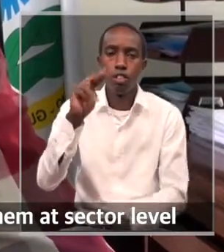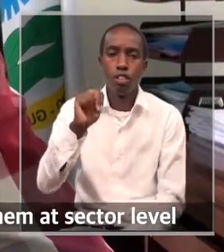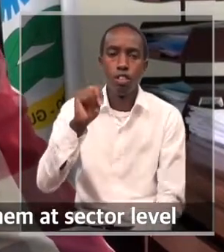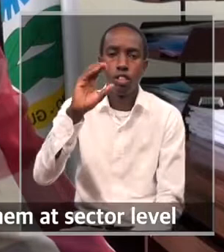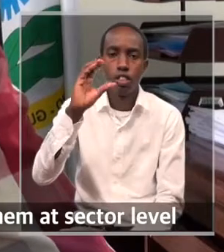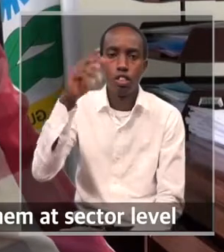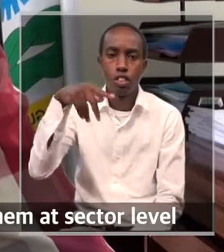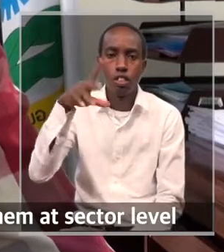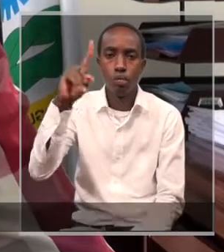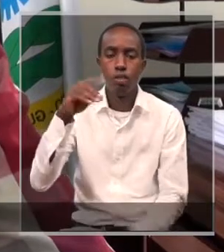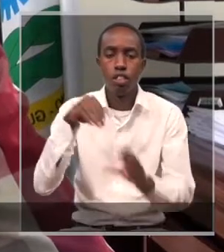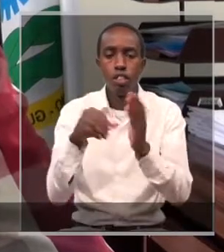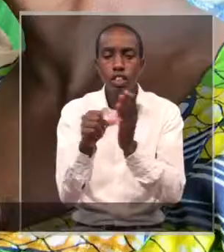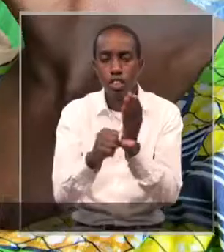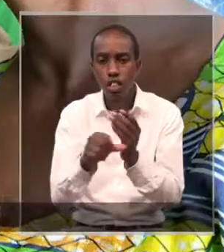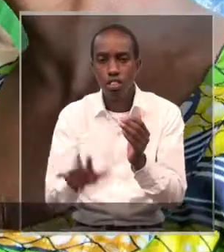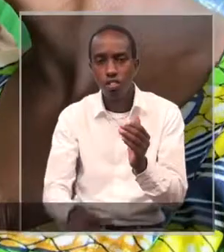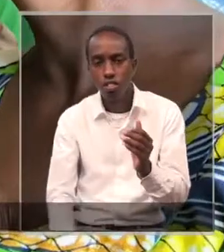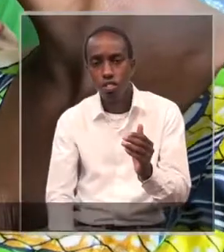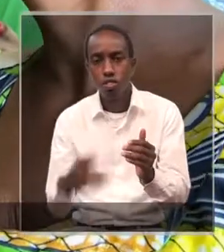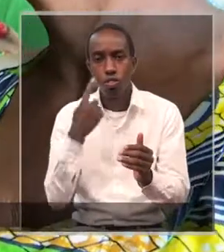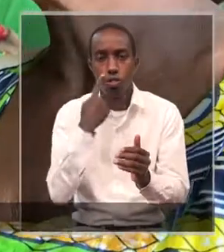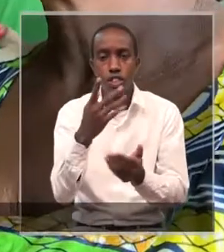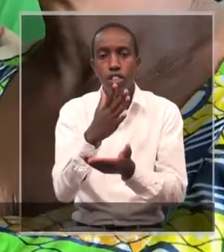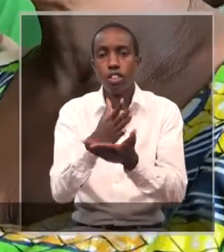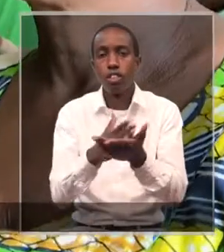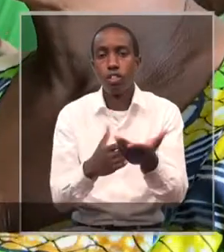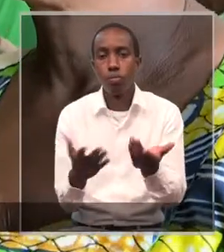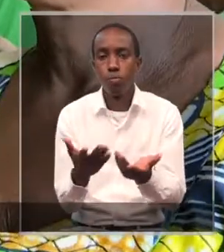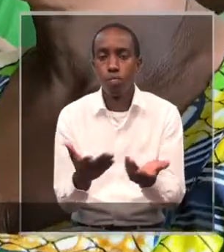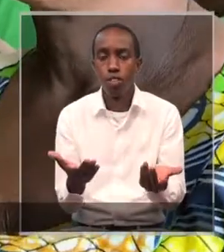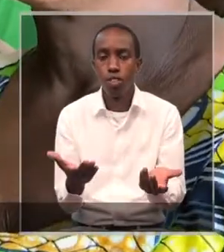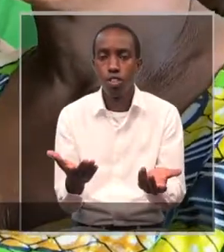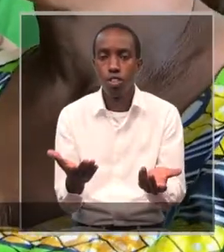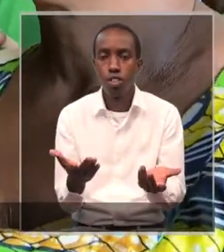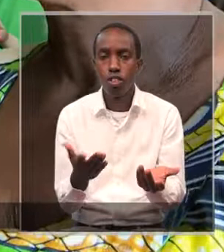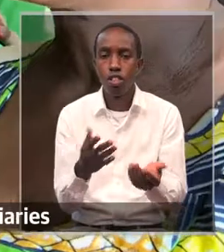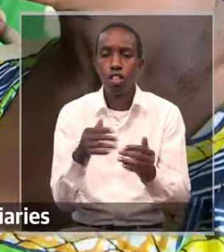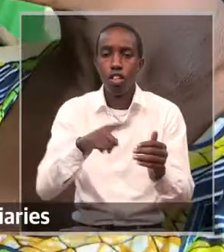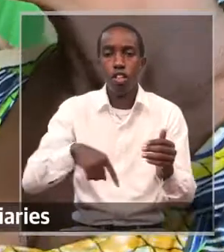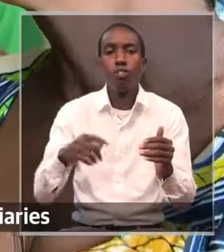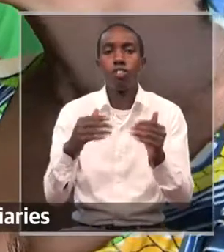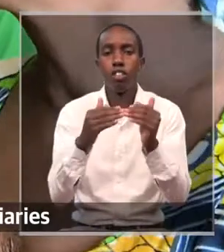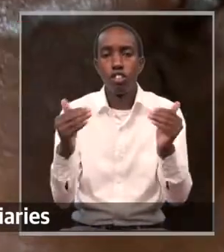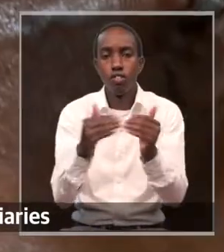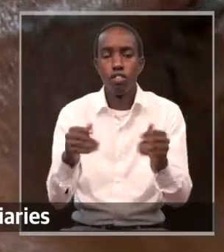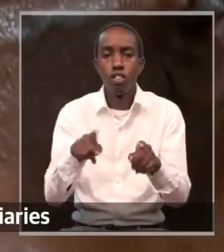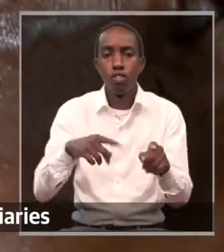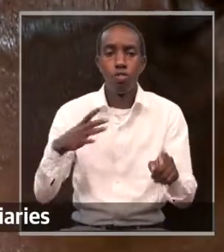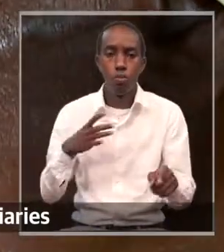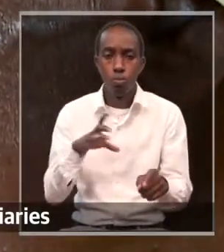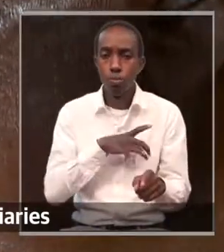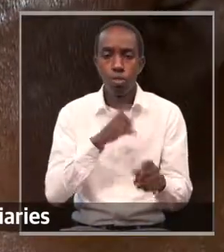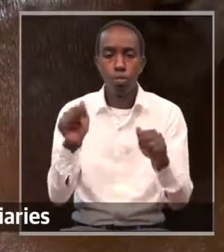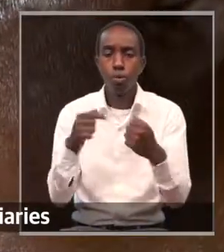mu mirenge mu tugari aho hose wasanga hamwe na hamwe inzego zacu zatowe zitabasha